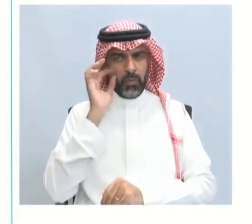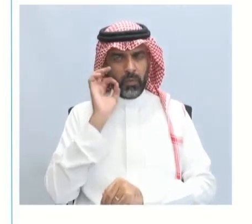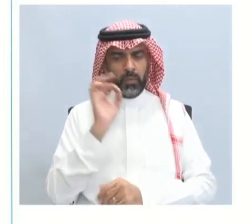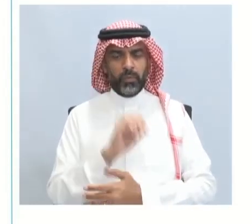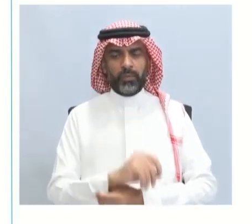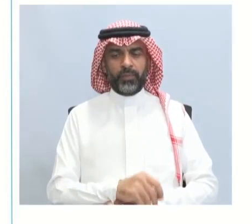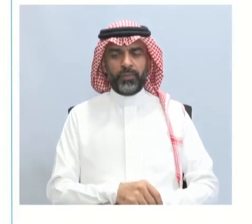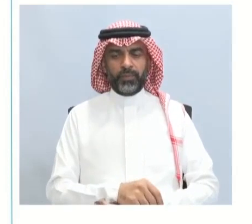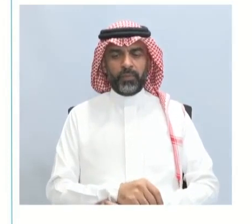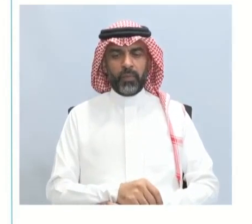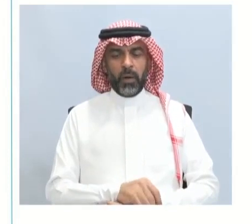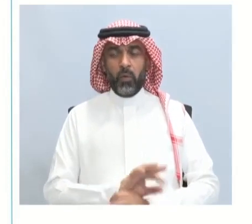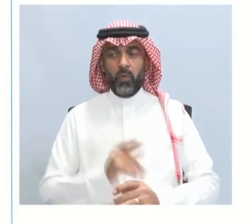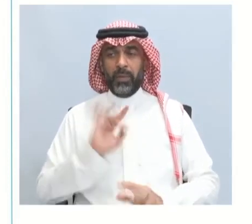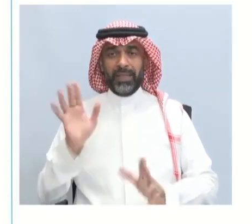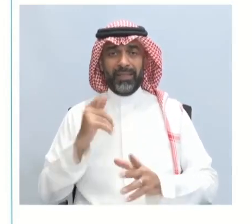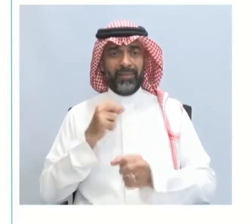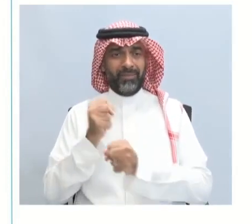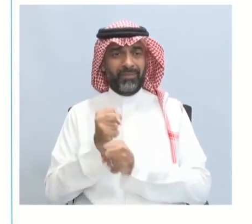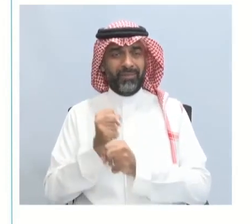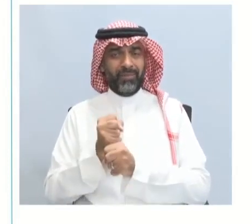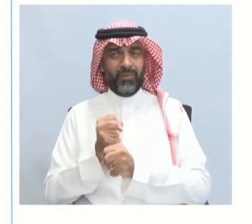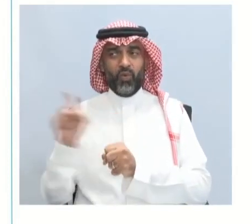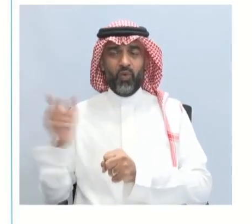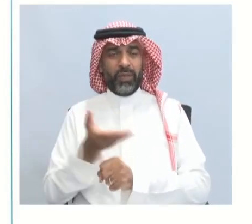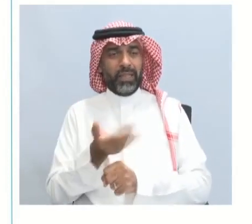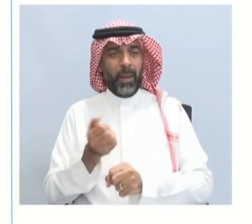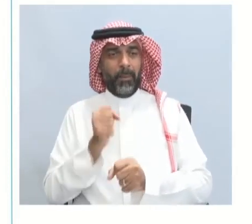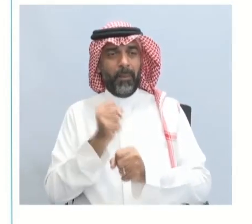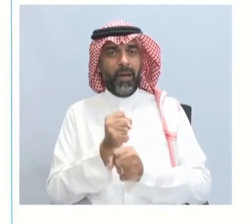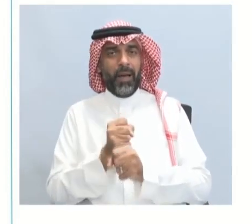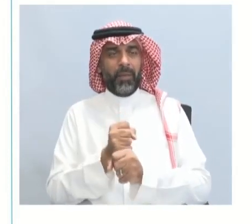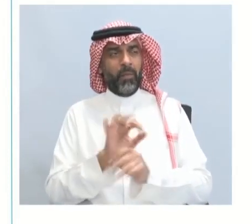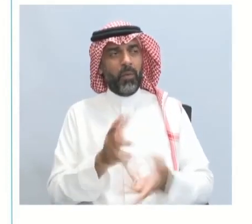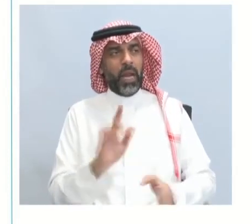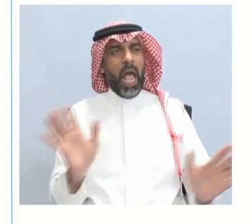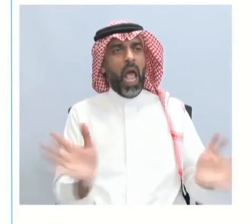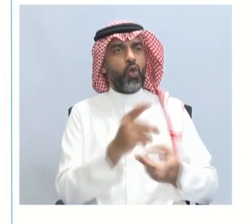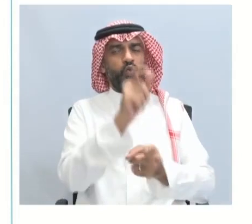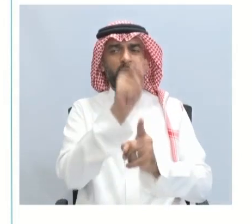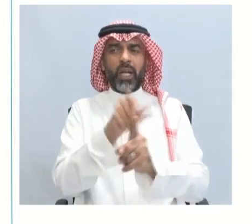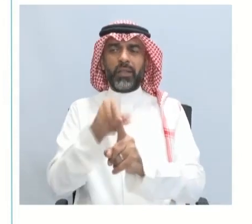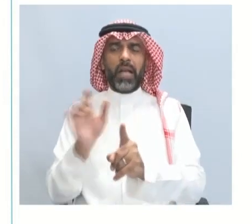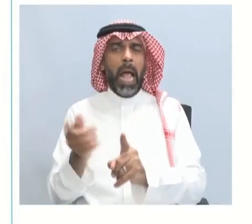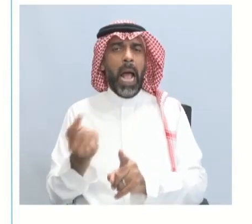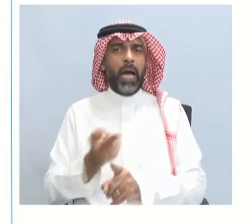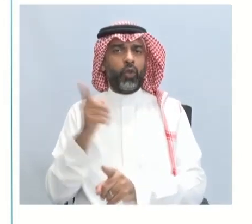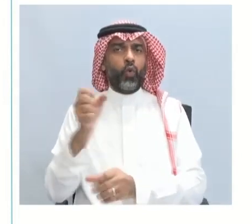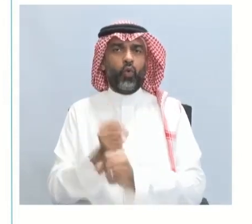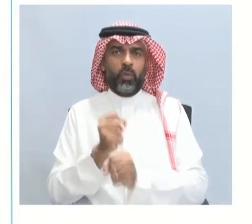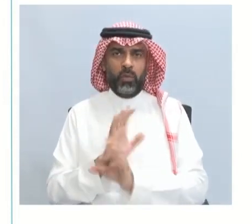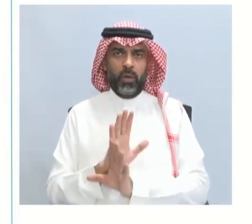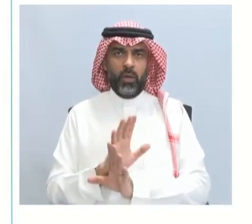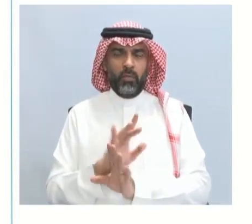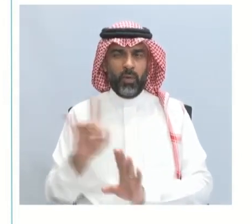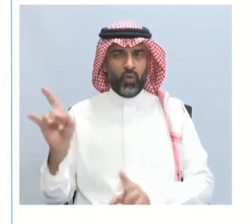الامر عند من يؤدي المهام المطلوبه منه فقط من يؤدي المهام قد يؤديها اي شخص ولكن نبحث عن اشخاص يقدمون